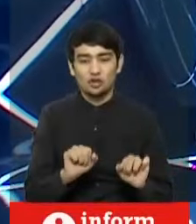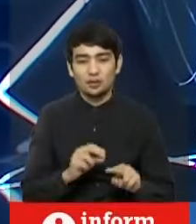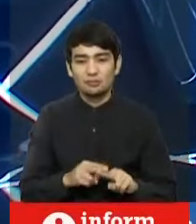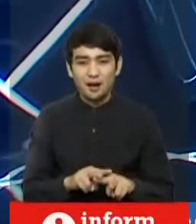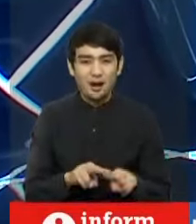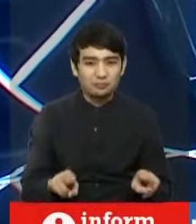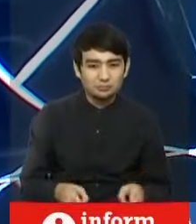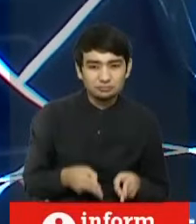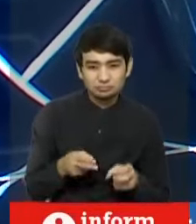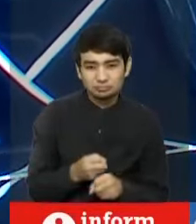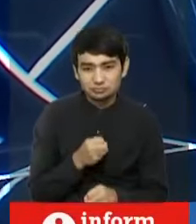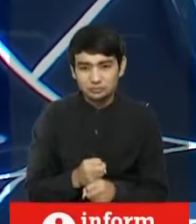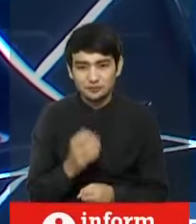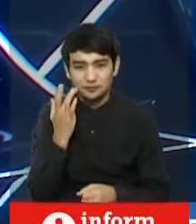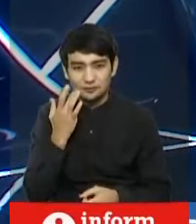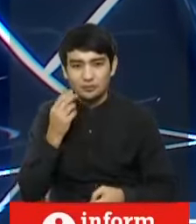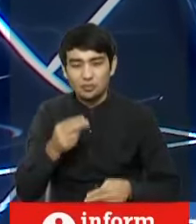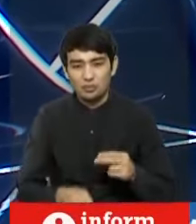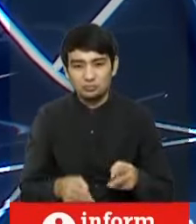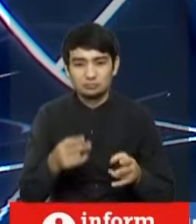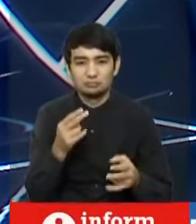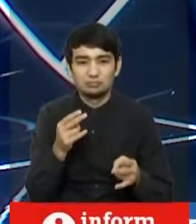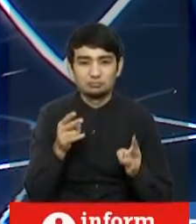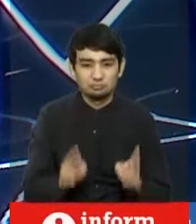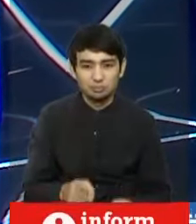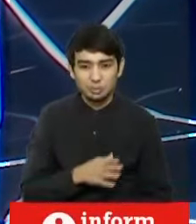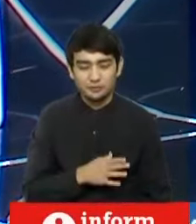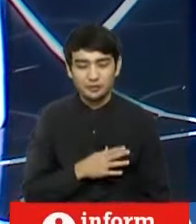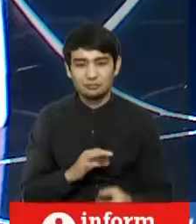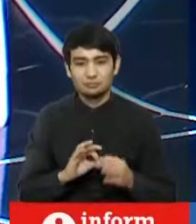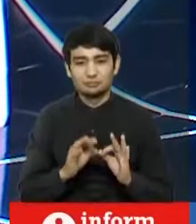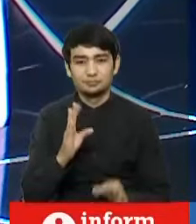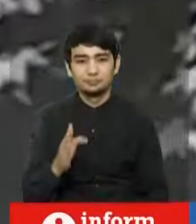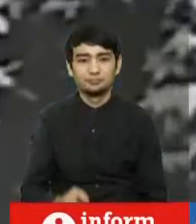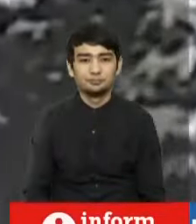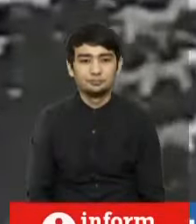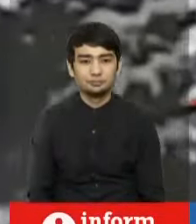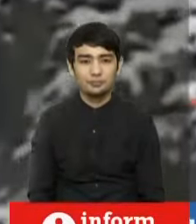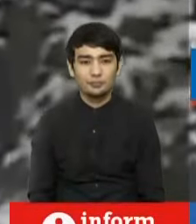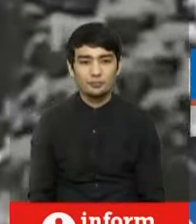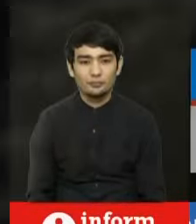такие преступления часто заканчиваются трагедиями. Анастасия Новикова с подробностями.